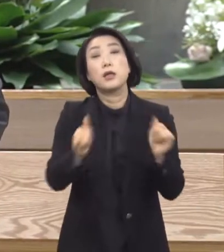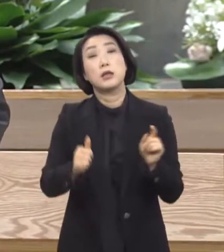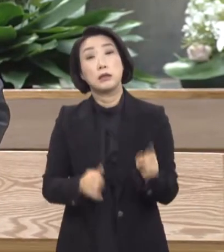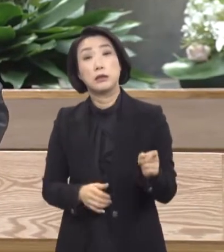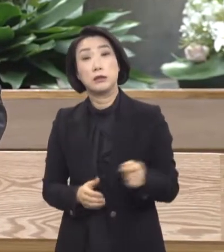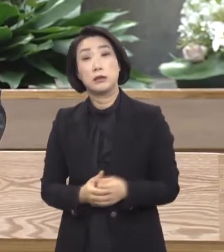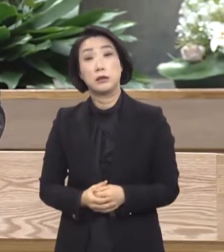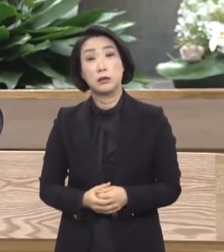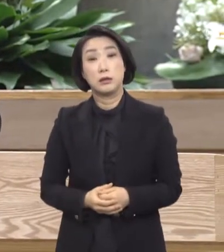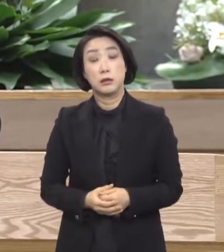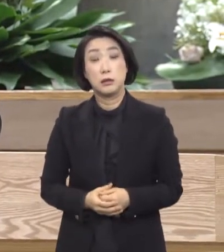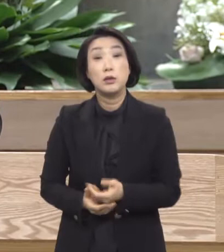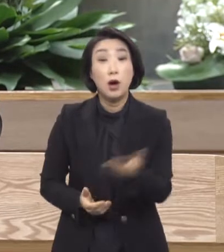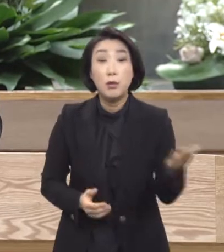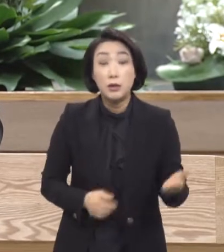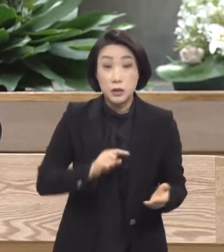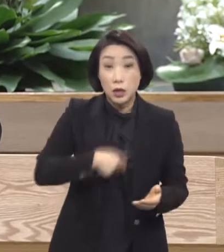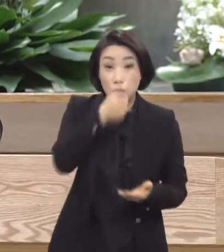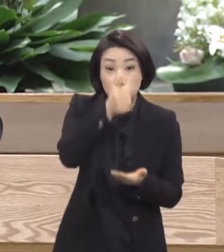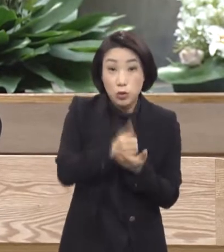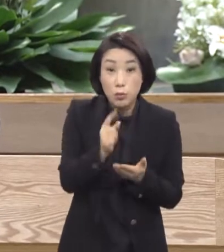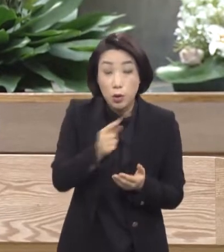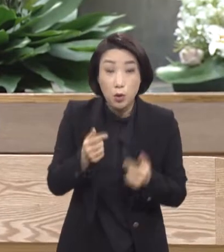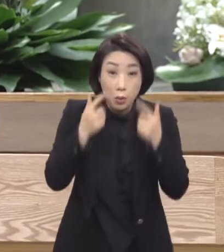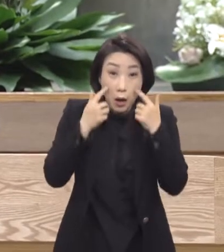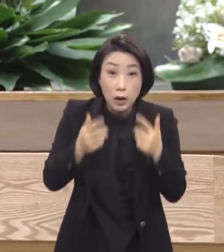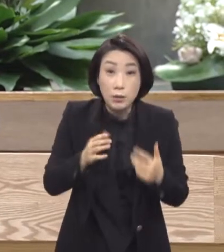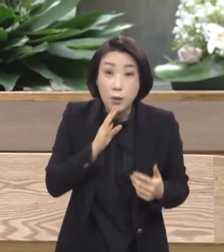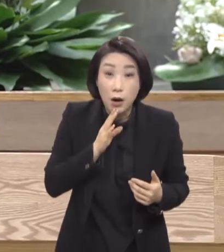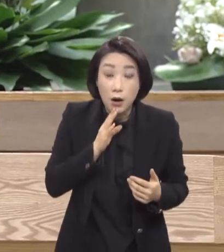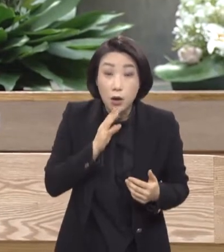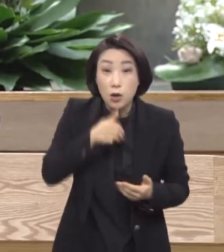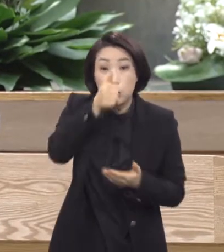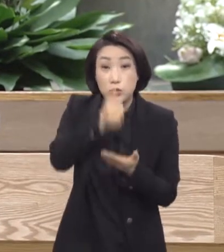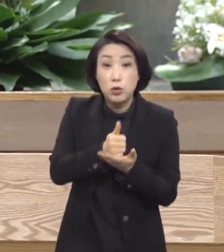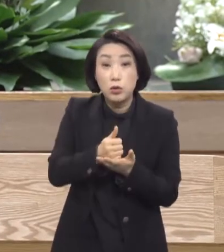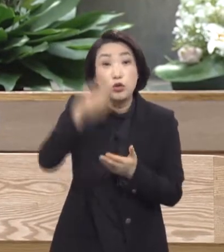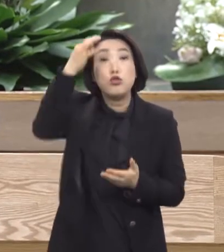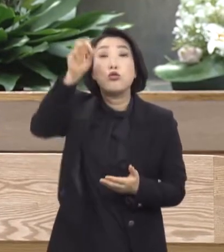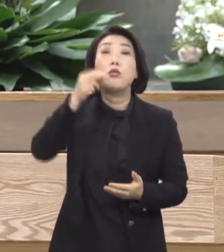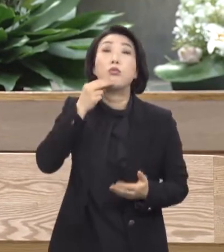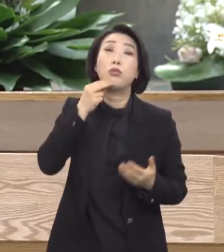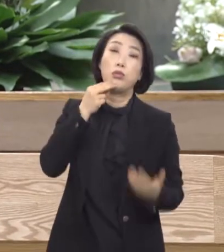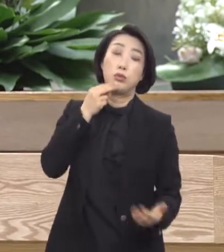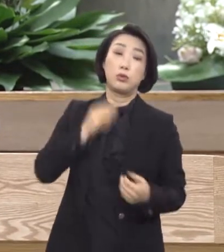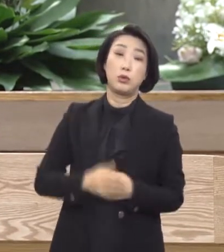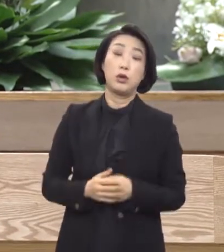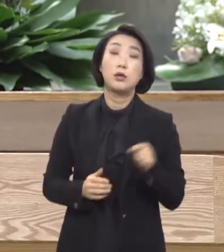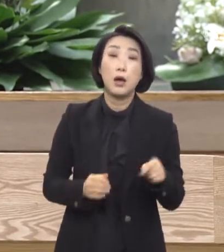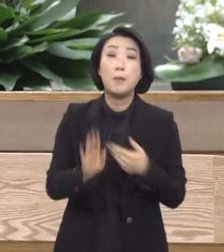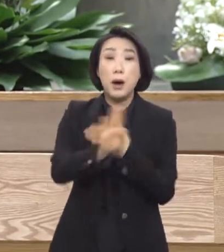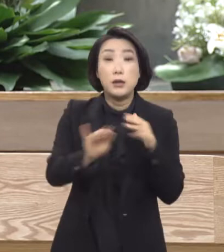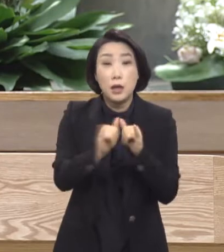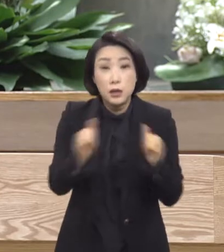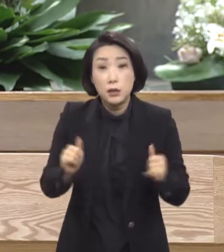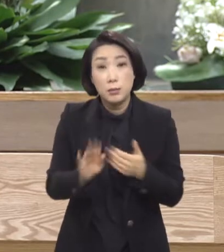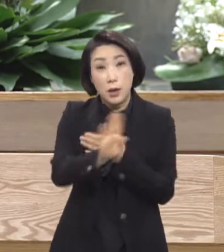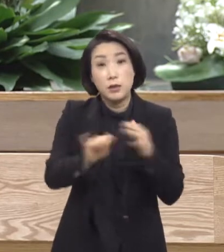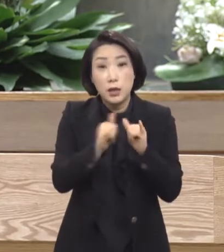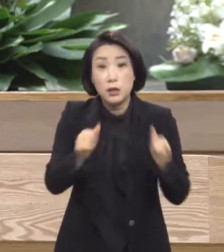이거? 응? 자기 죄과는 분명한데도 죄과에 대해서 인정하지 않는 거. 이 바리새인이